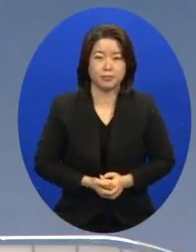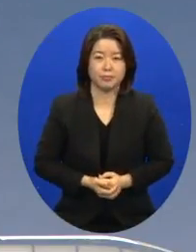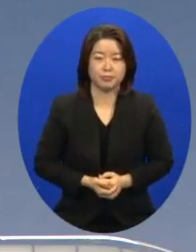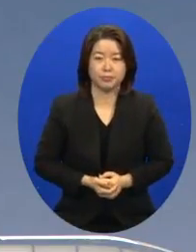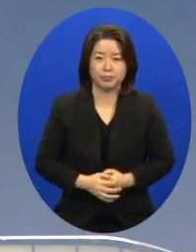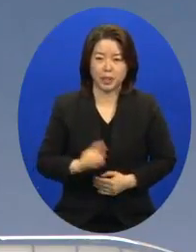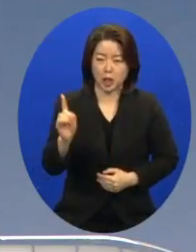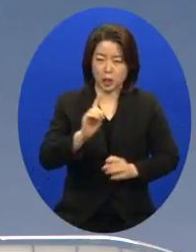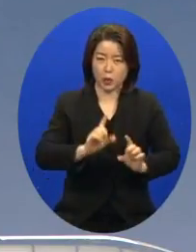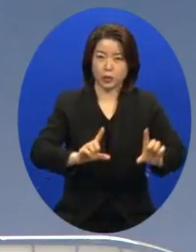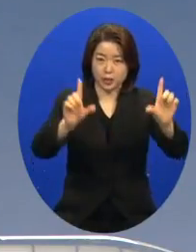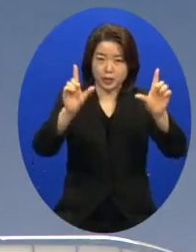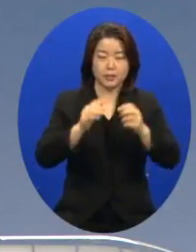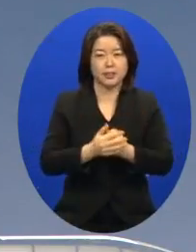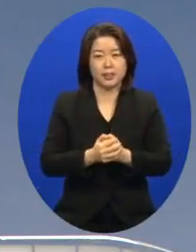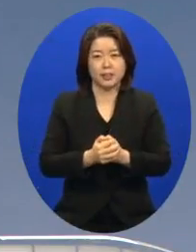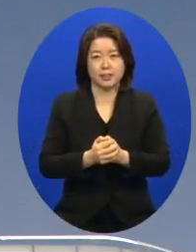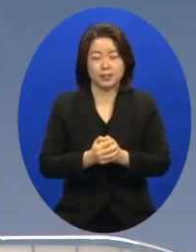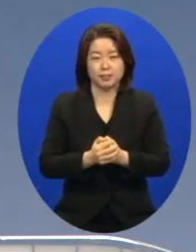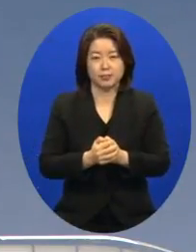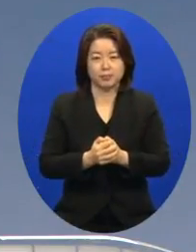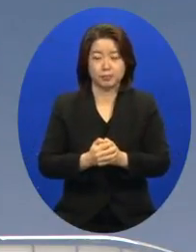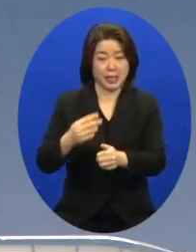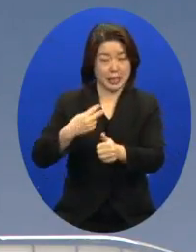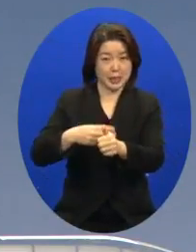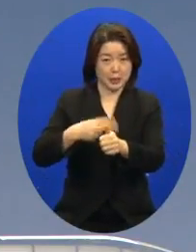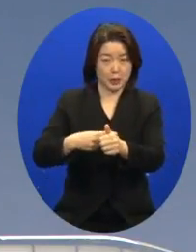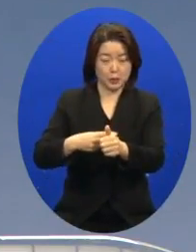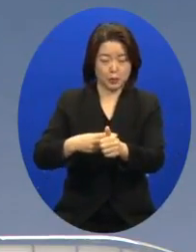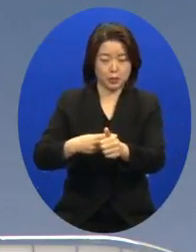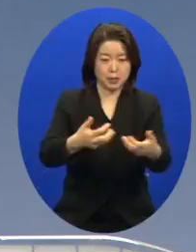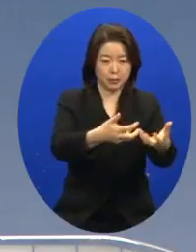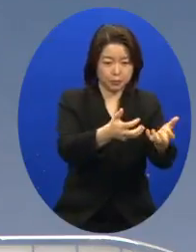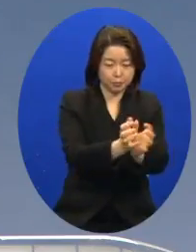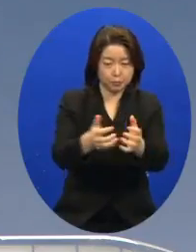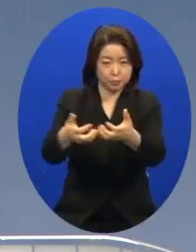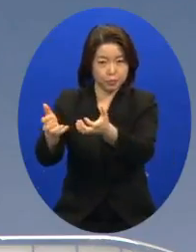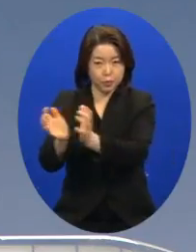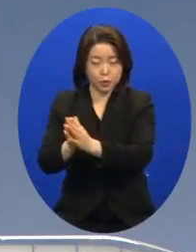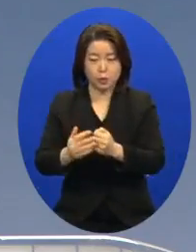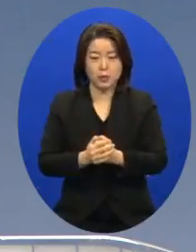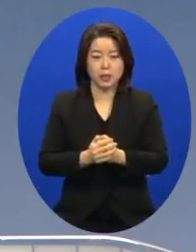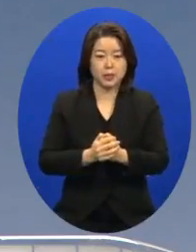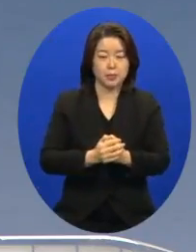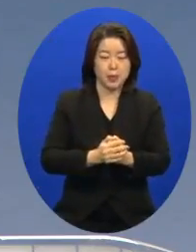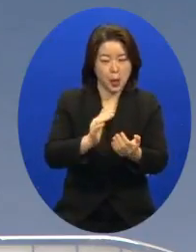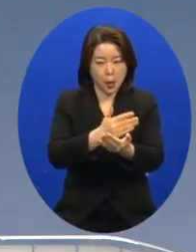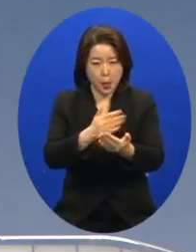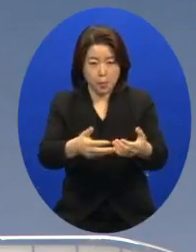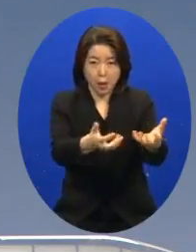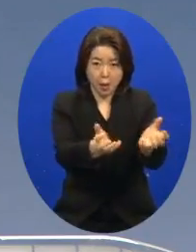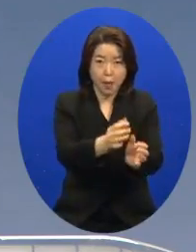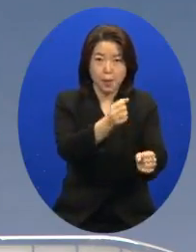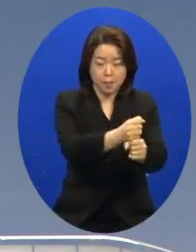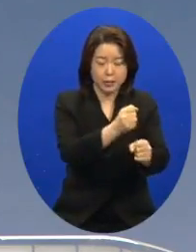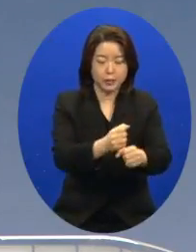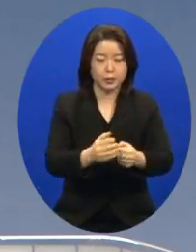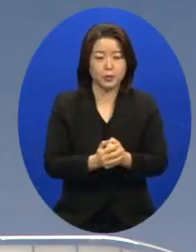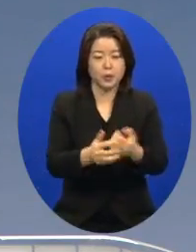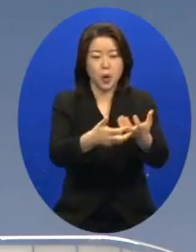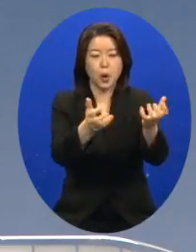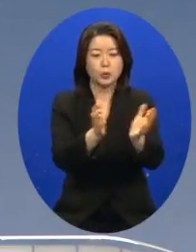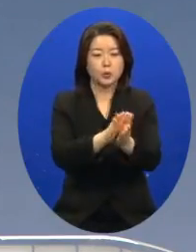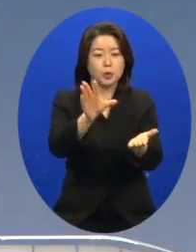어느날 아 교수님이 조별로 우리를 편성을 한 다음에 조별로